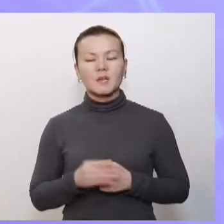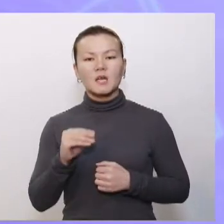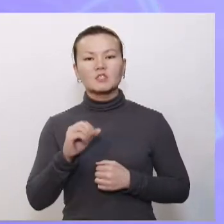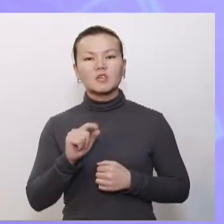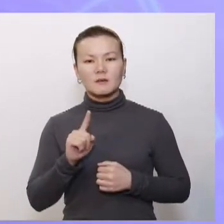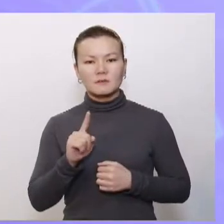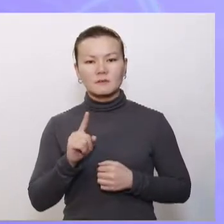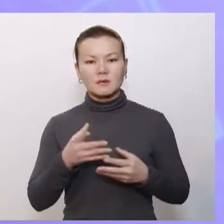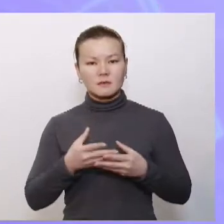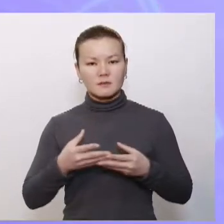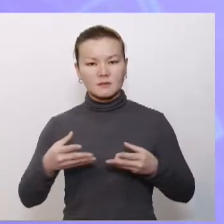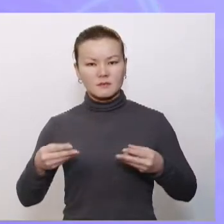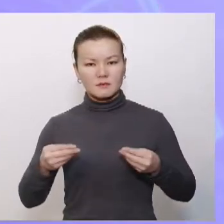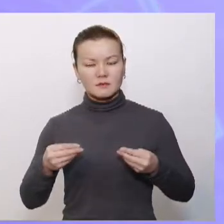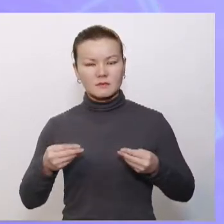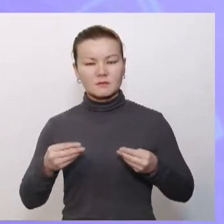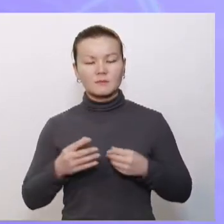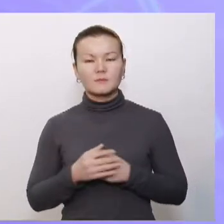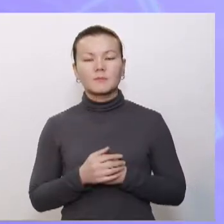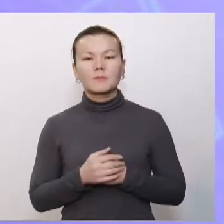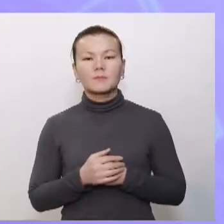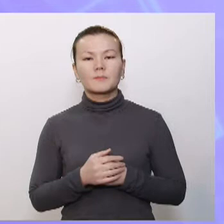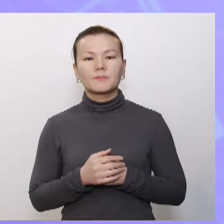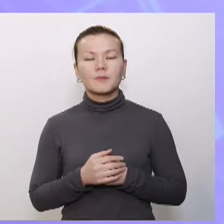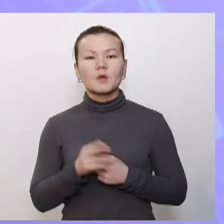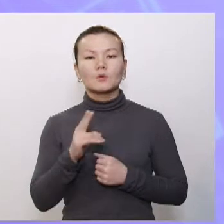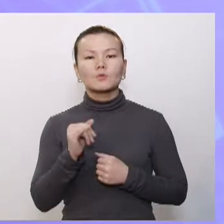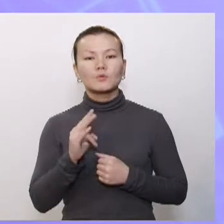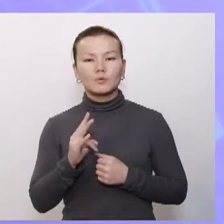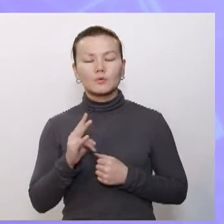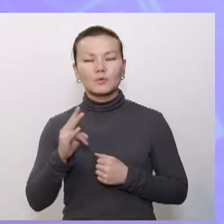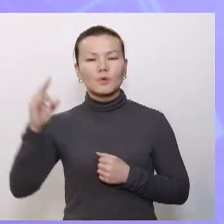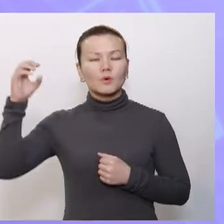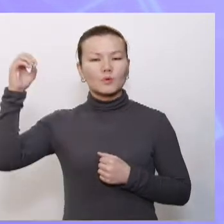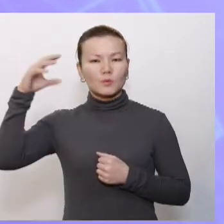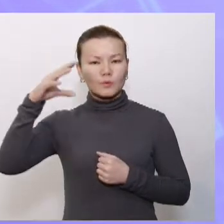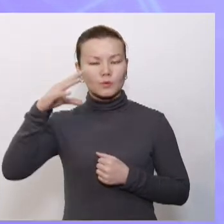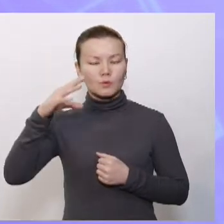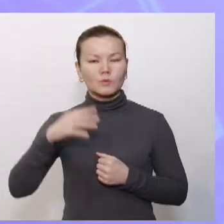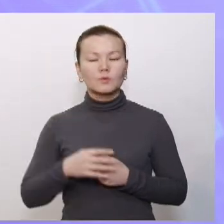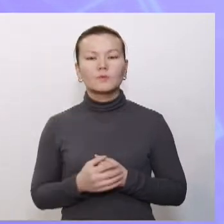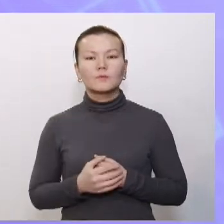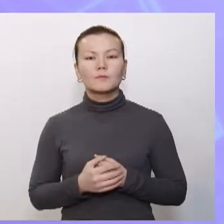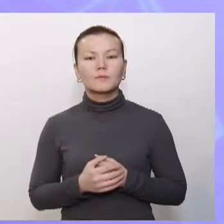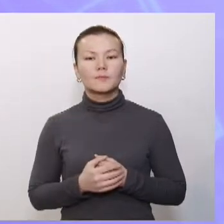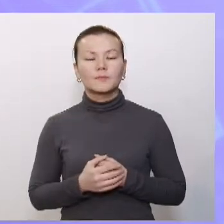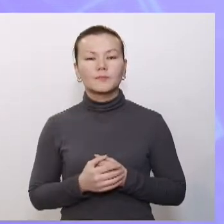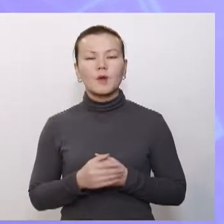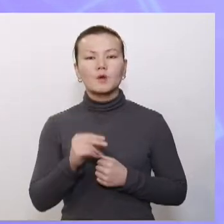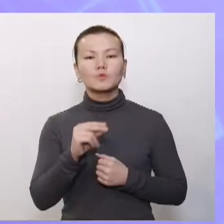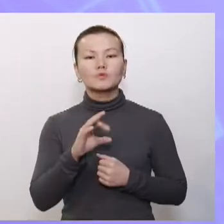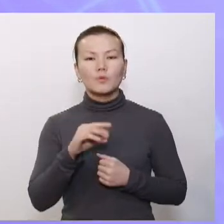Жаз, жаз, күн, күн,